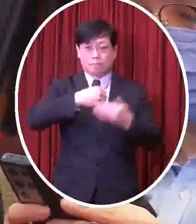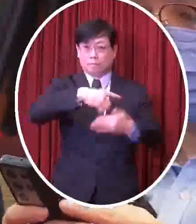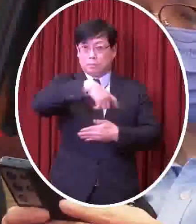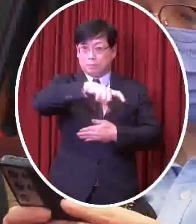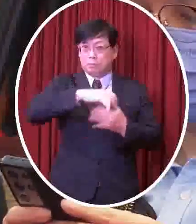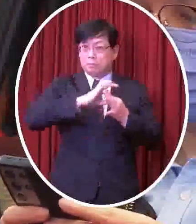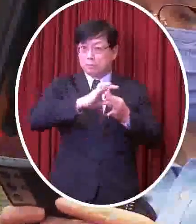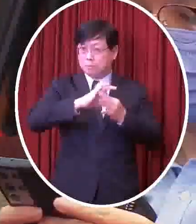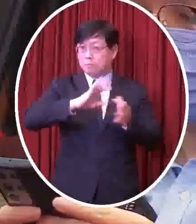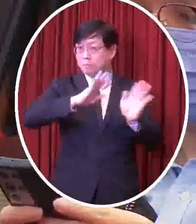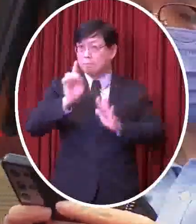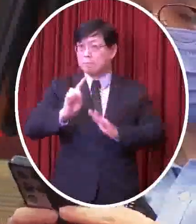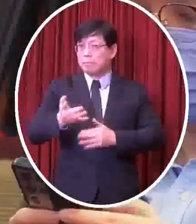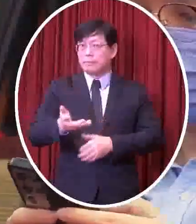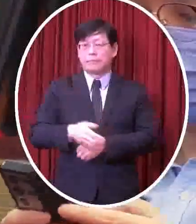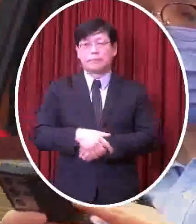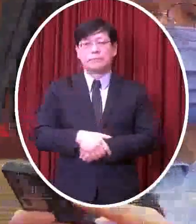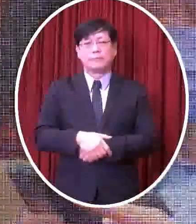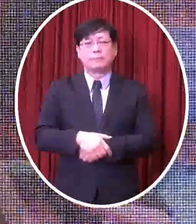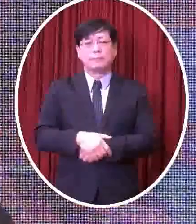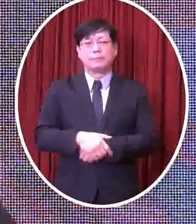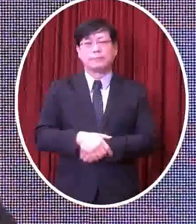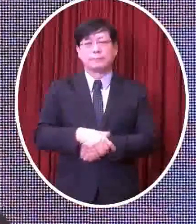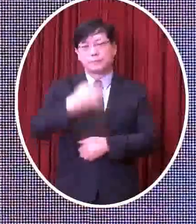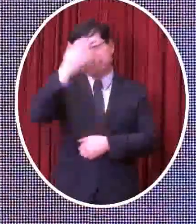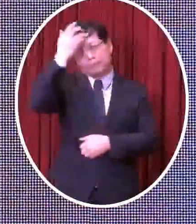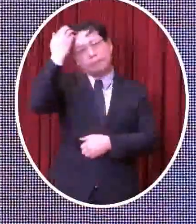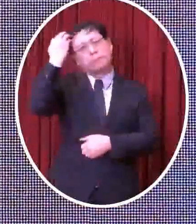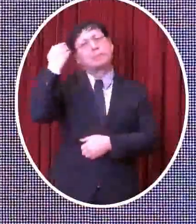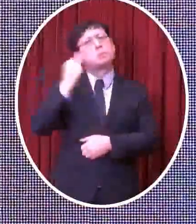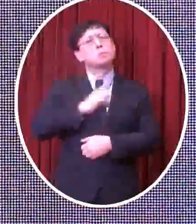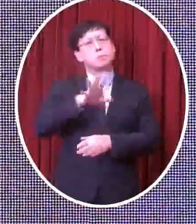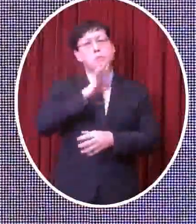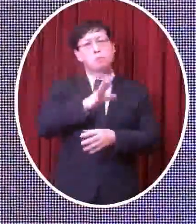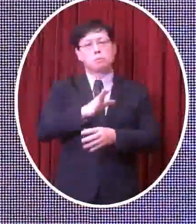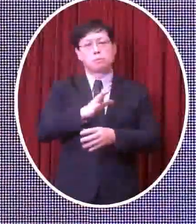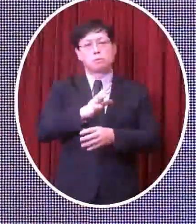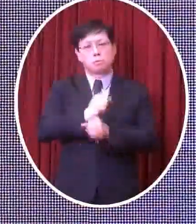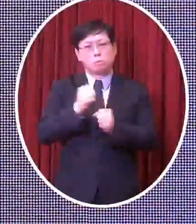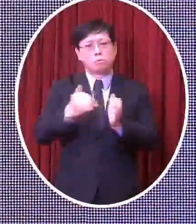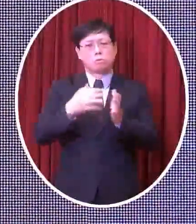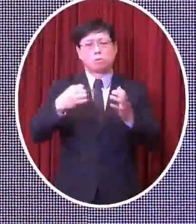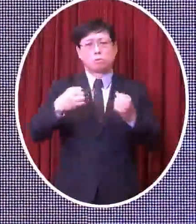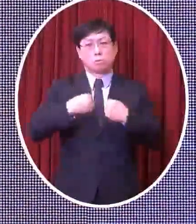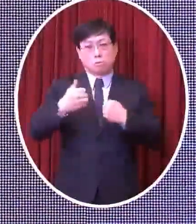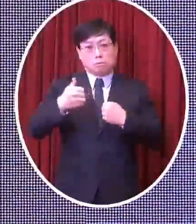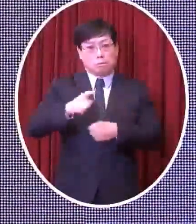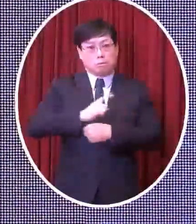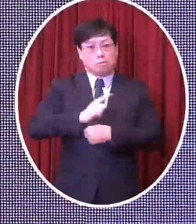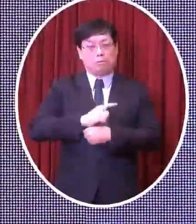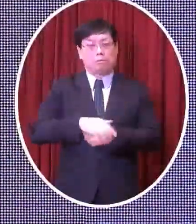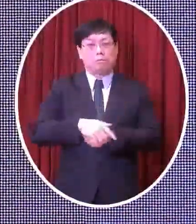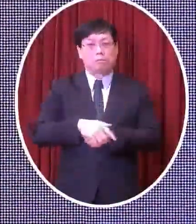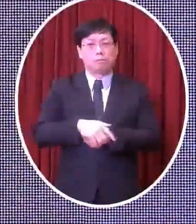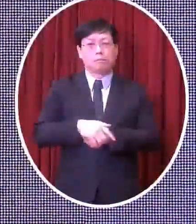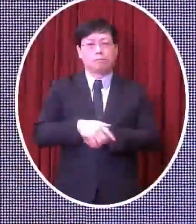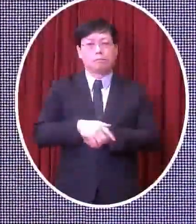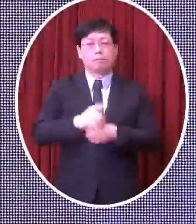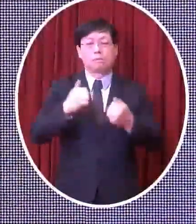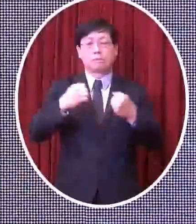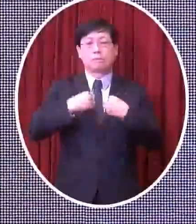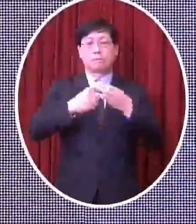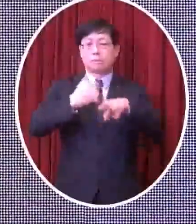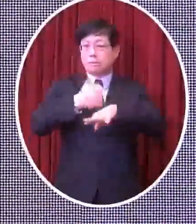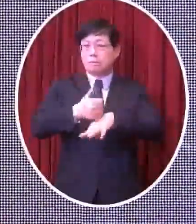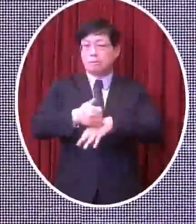系的一个新的挑战？谢谢。 我们有注意到，习近平主席